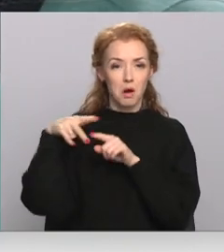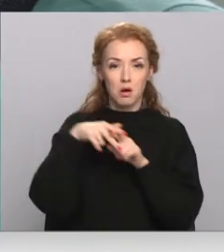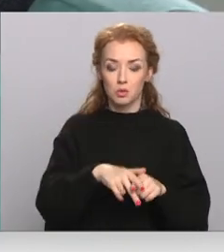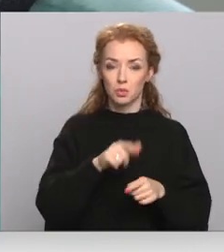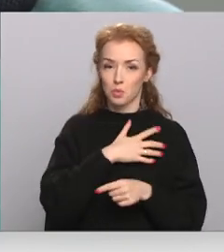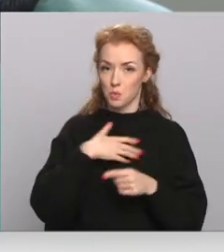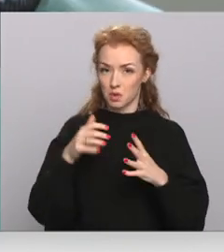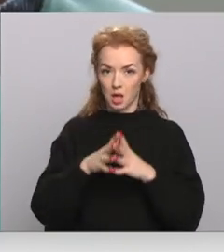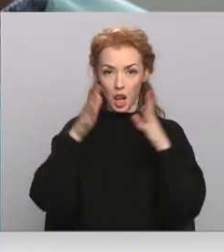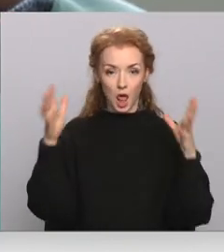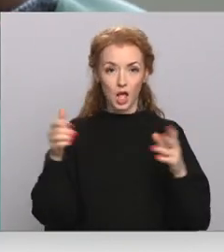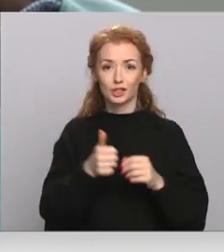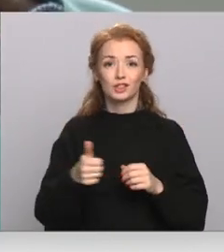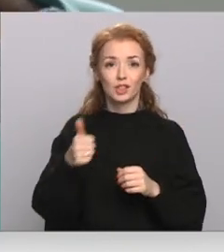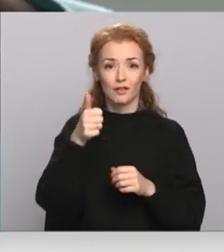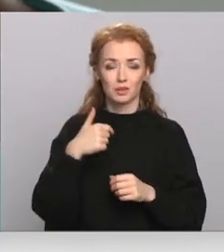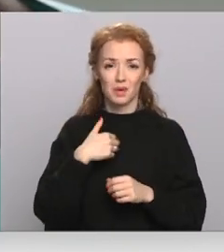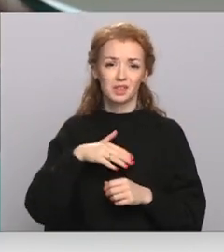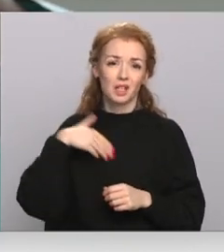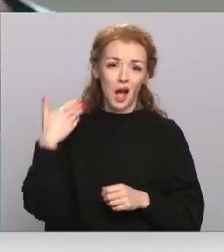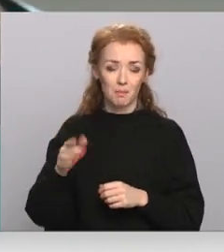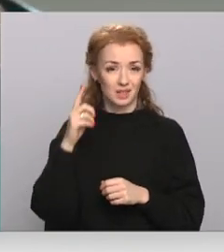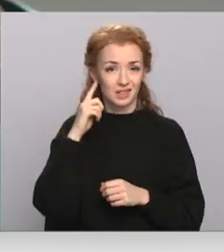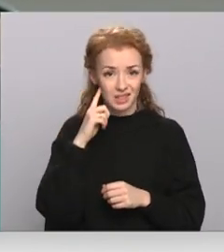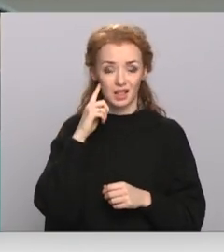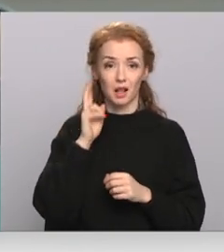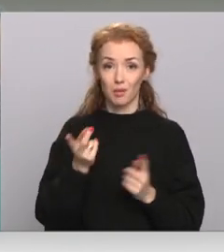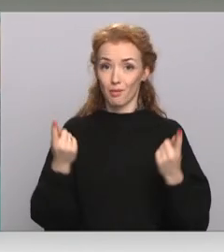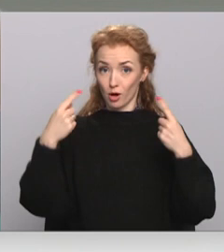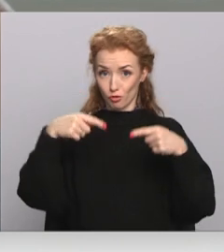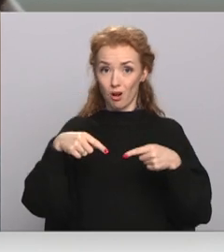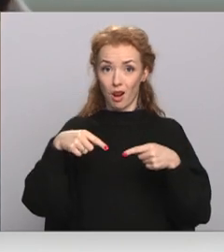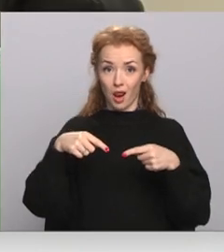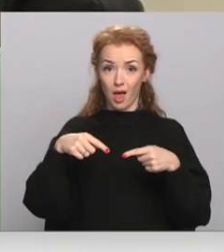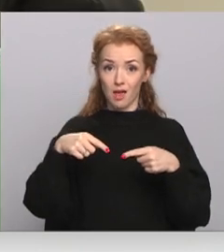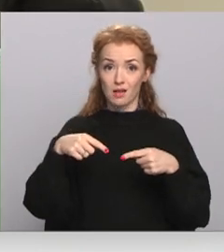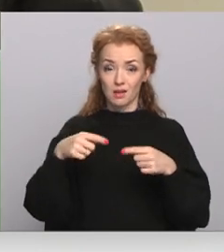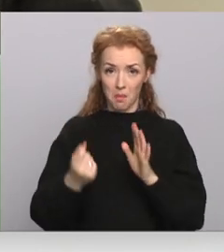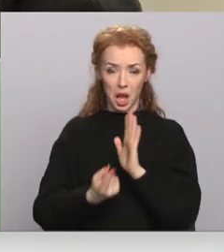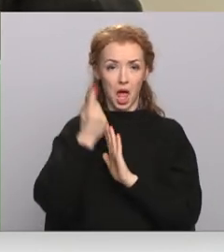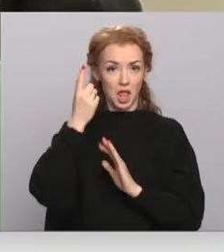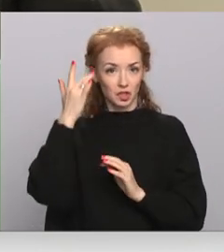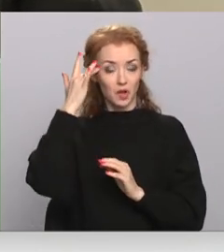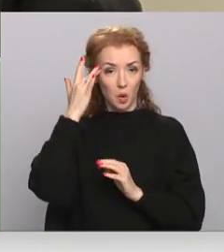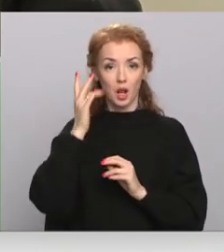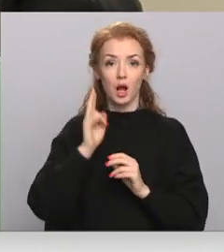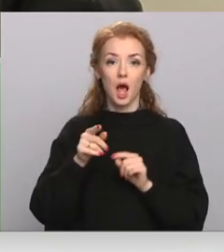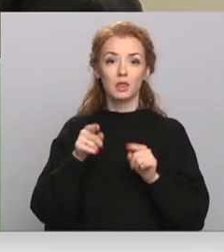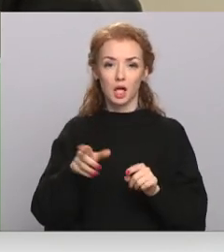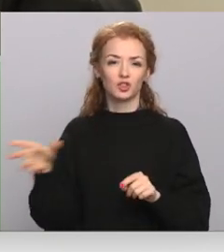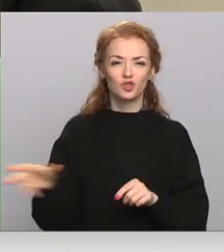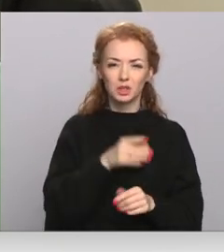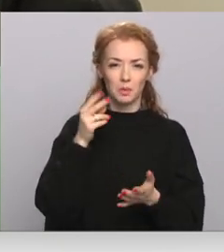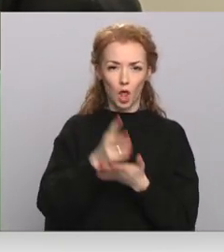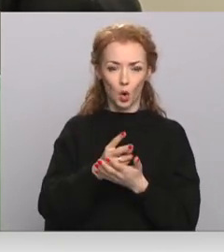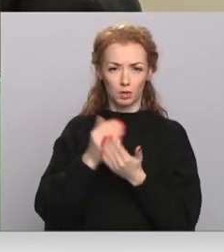ārkārtīgi liela. Un es sevišķi man kaut kur ļoti sāpīgi ir dzirdēt patreiz šo izskanējošo viedokli, ka jā, tas ir viss jādara ģimenes